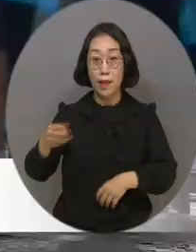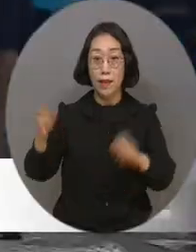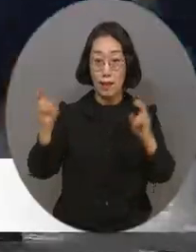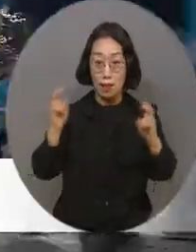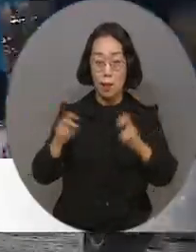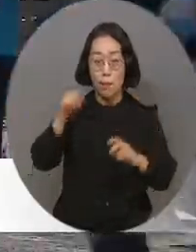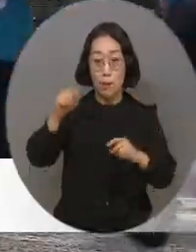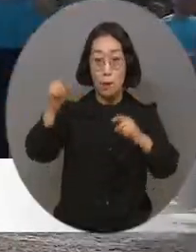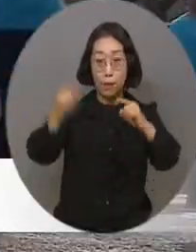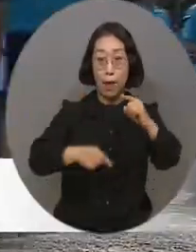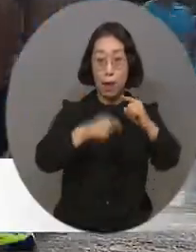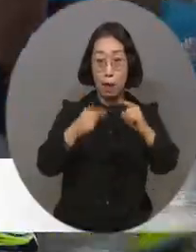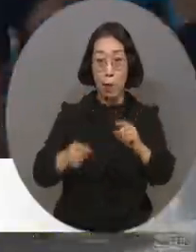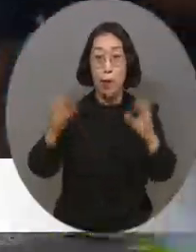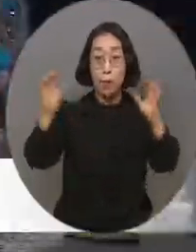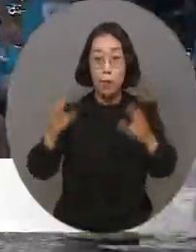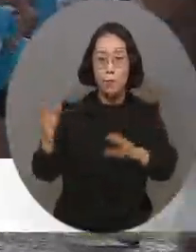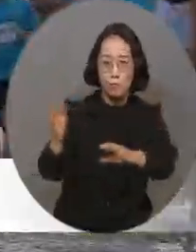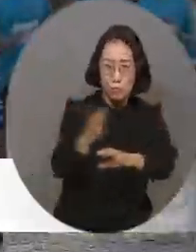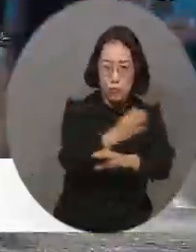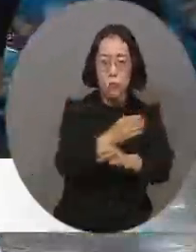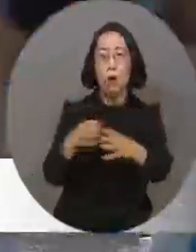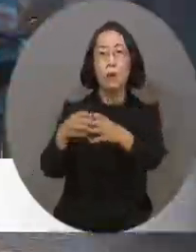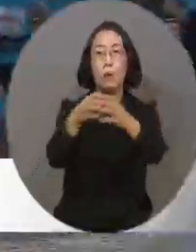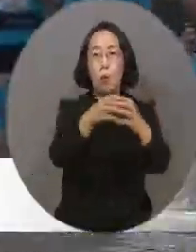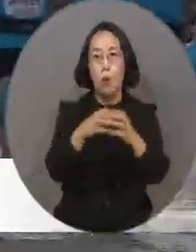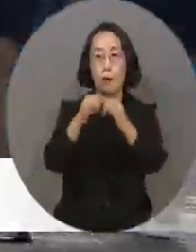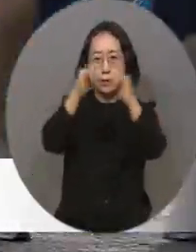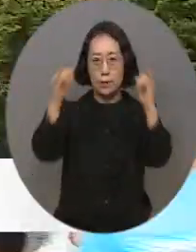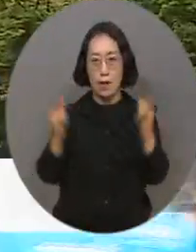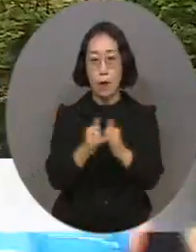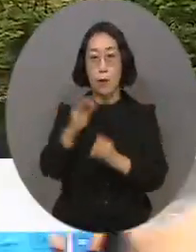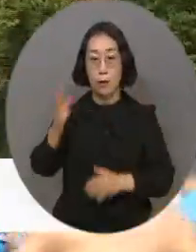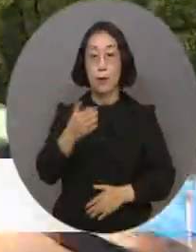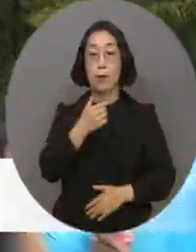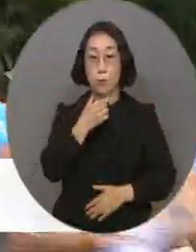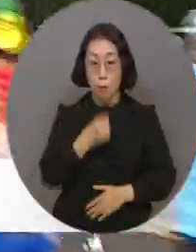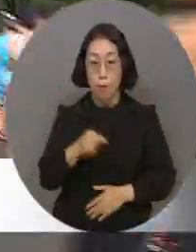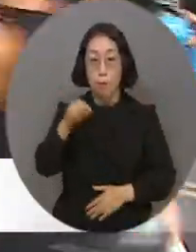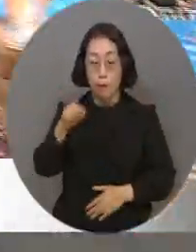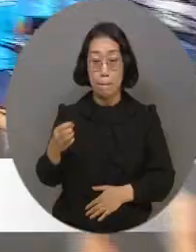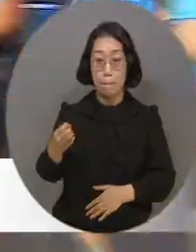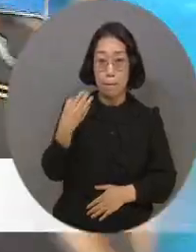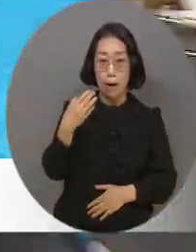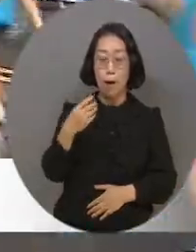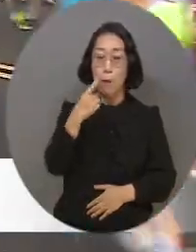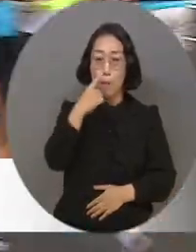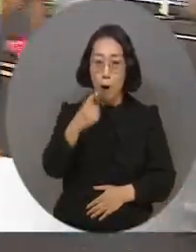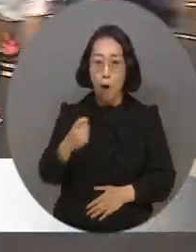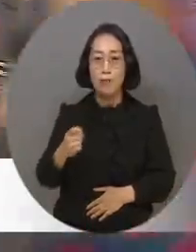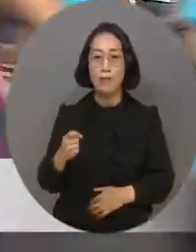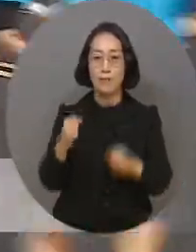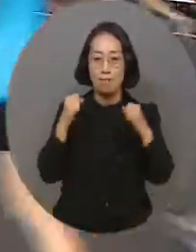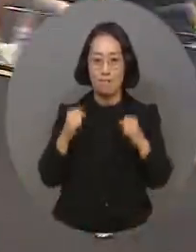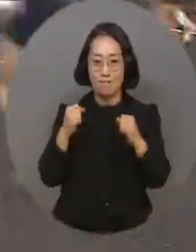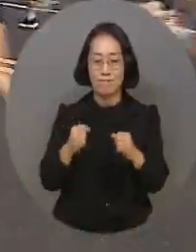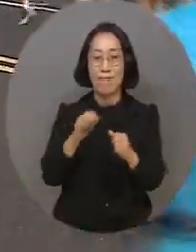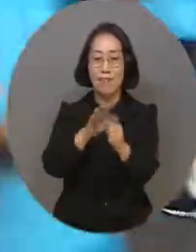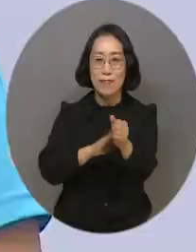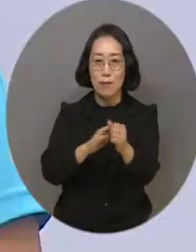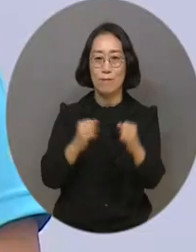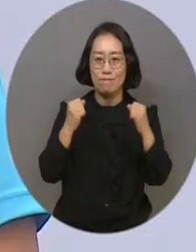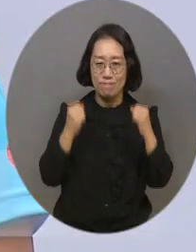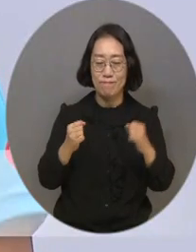대회가 통합사회 구현의 시작점이 되길 바란다는 뜻을 전하며 참가자들의 멋진 레이스를 응원하기도 했습니다.